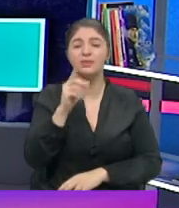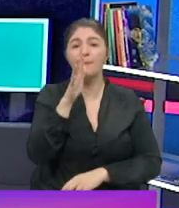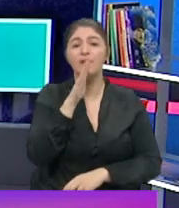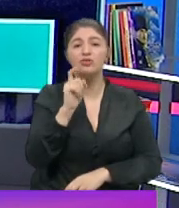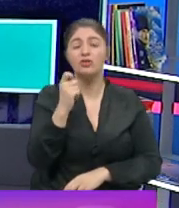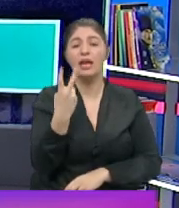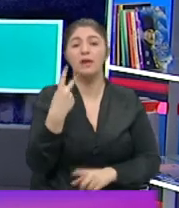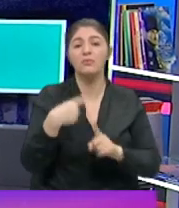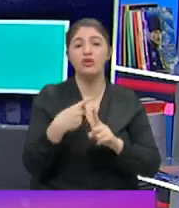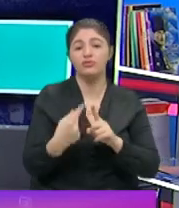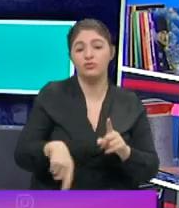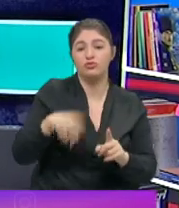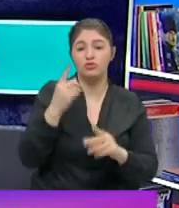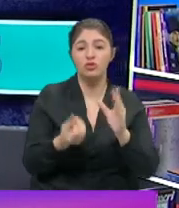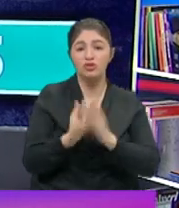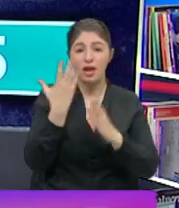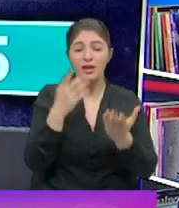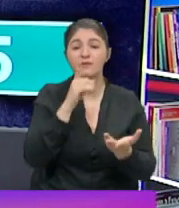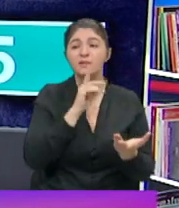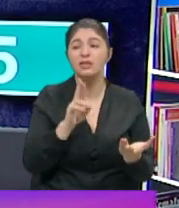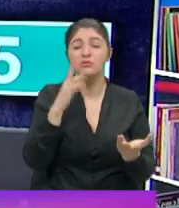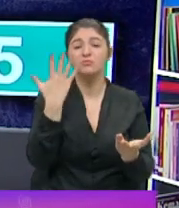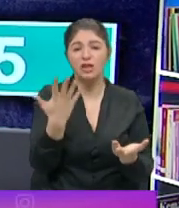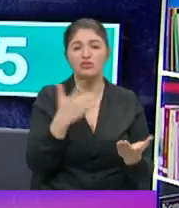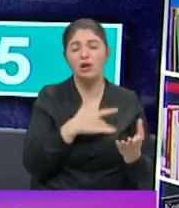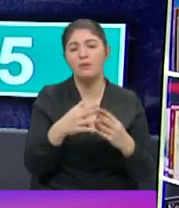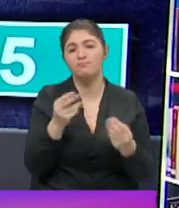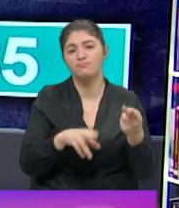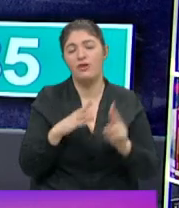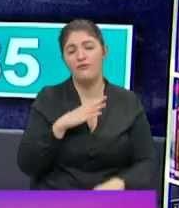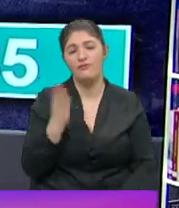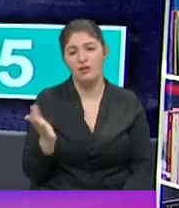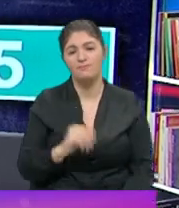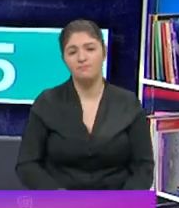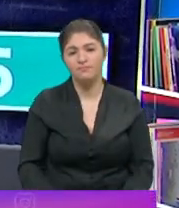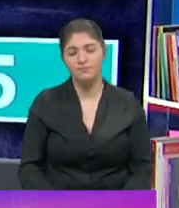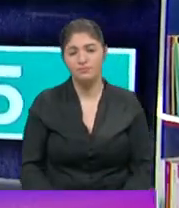27.592 günlük vaka yaşanırken 175 can kaybı yaşadık.